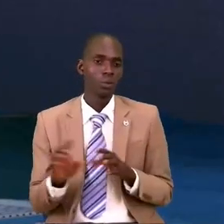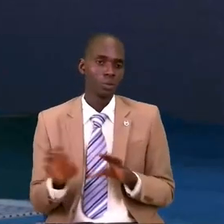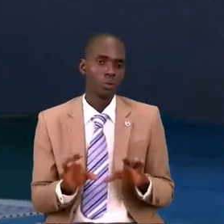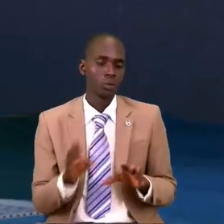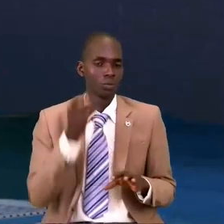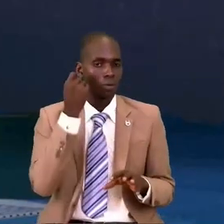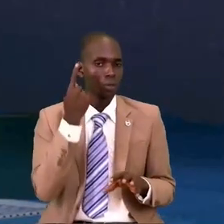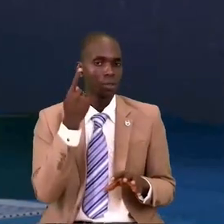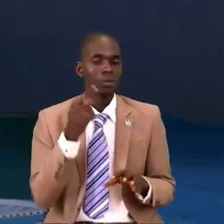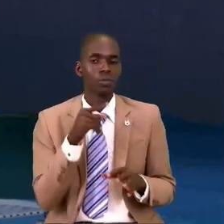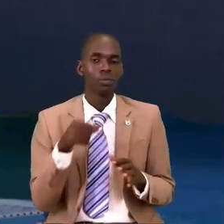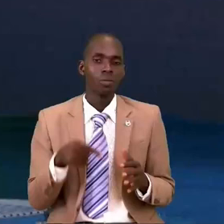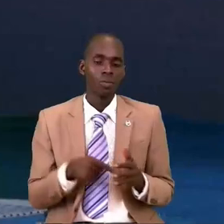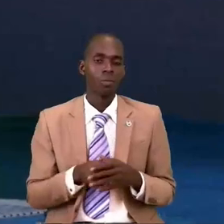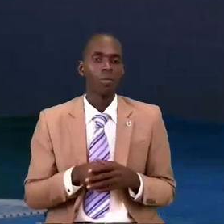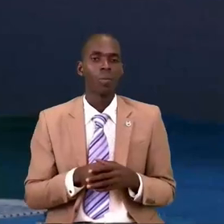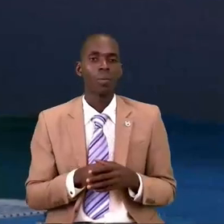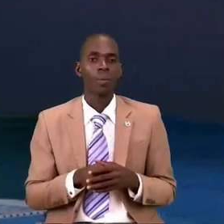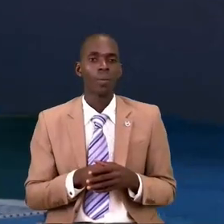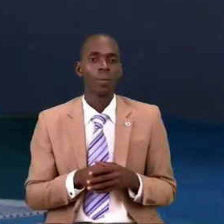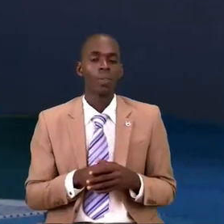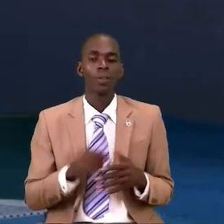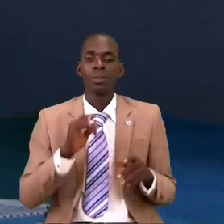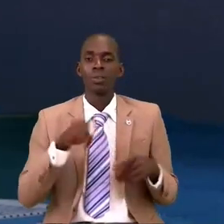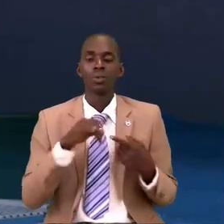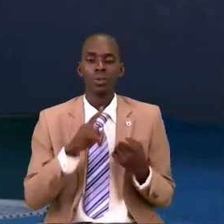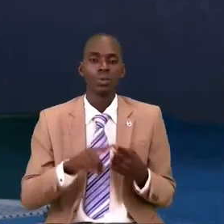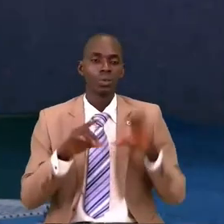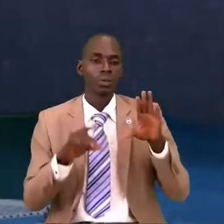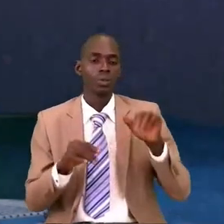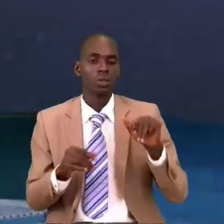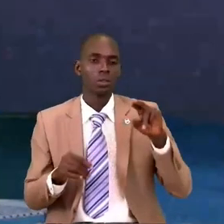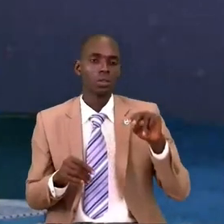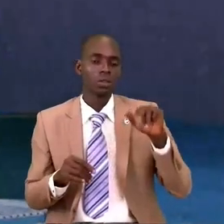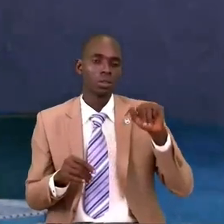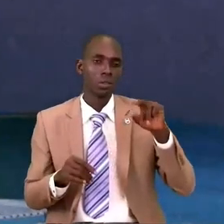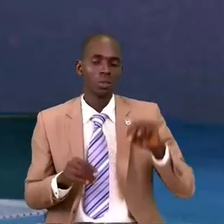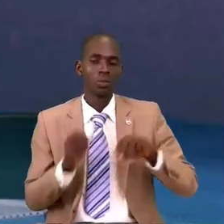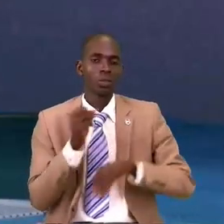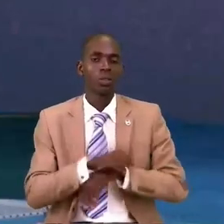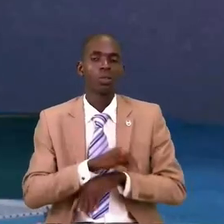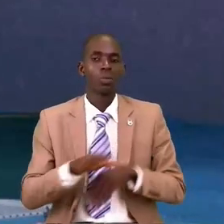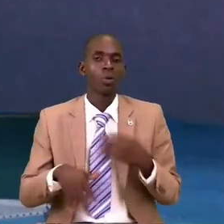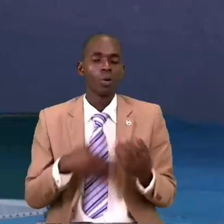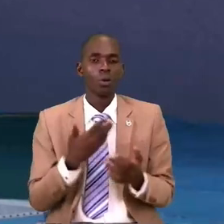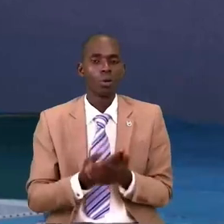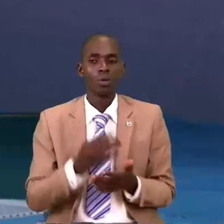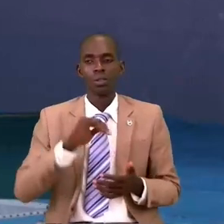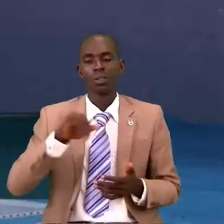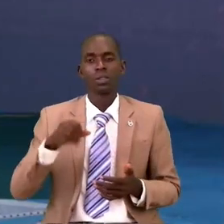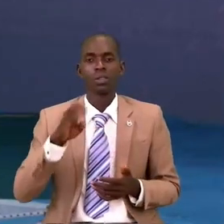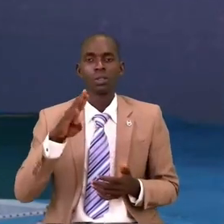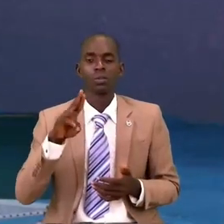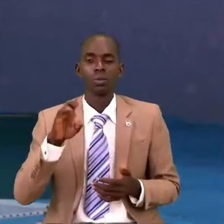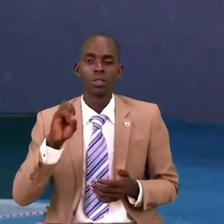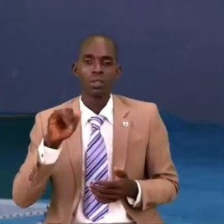vaincre les Jébusiens, les Cananéens, les Éviens et tout ça, toutes ces nations plus